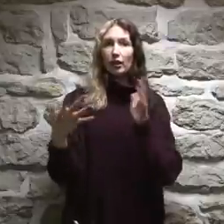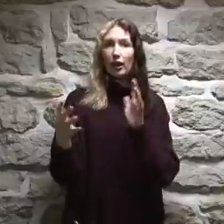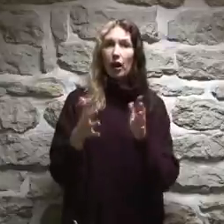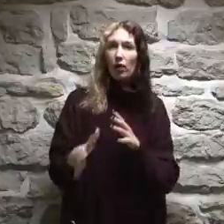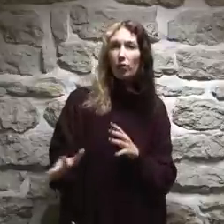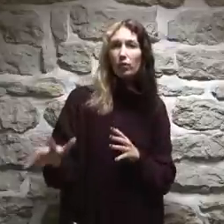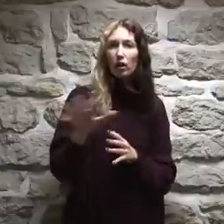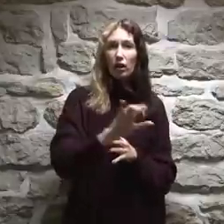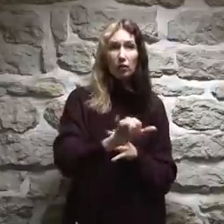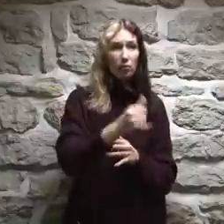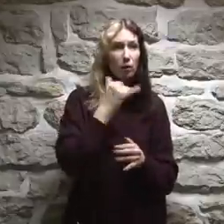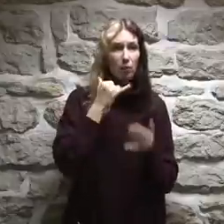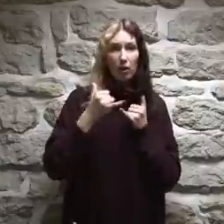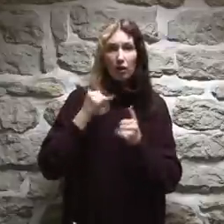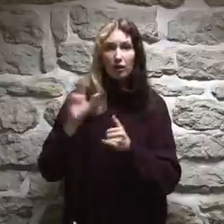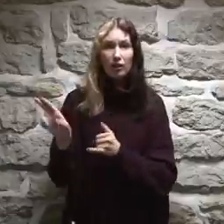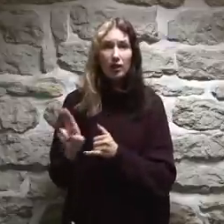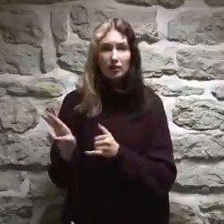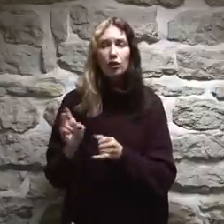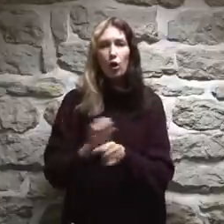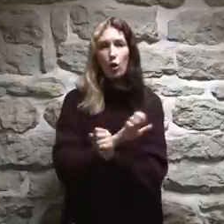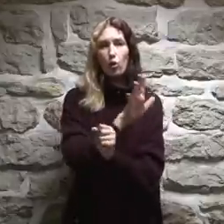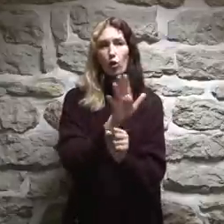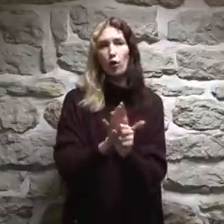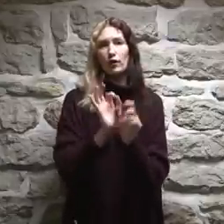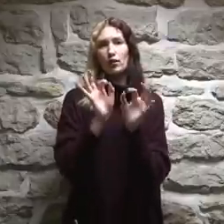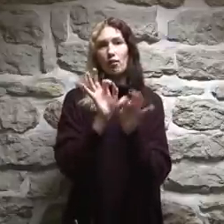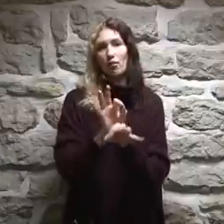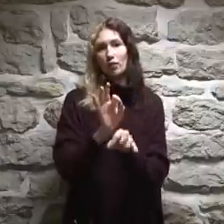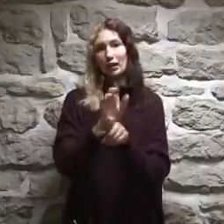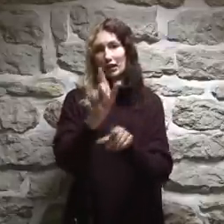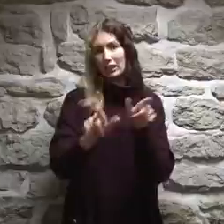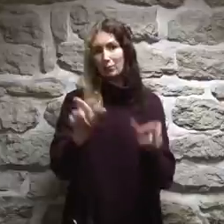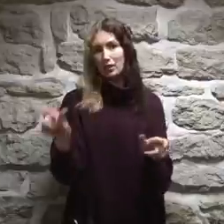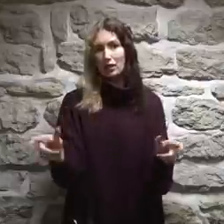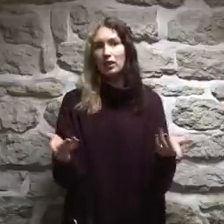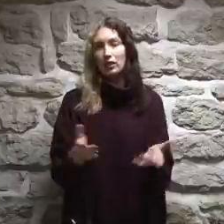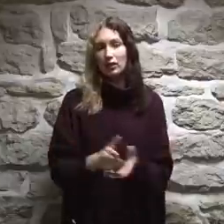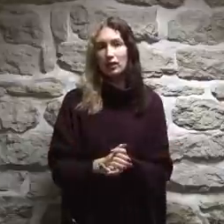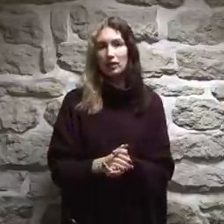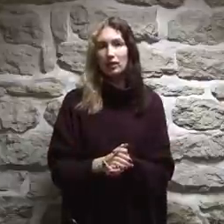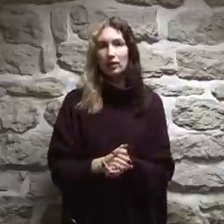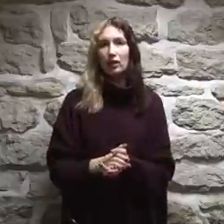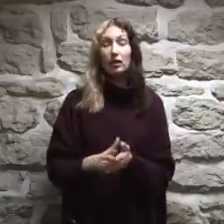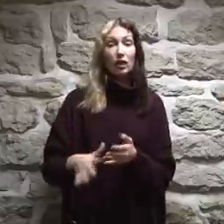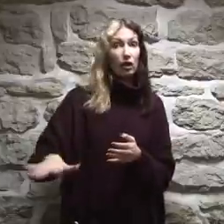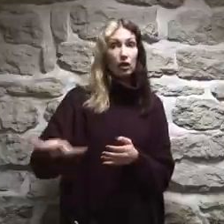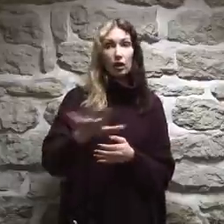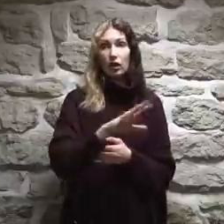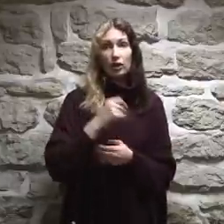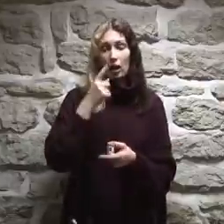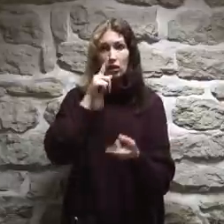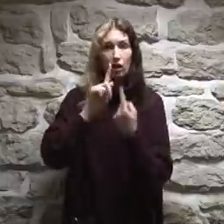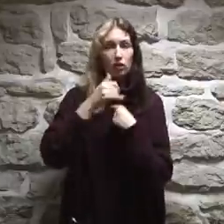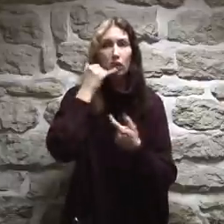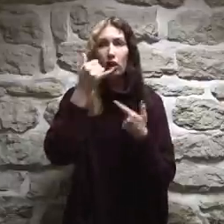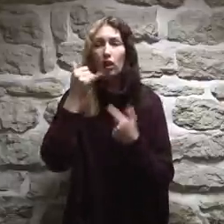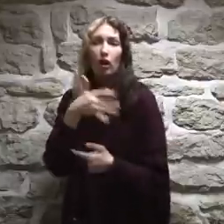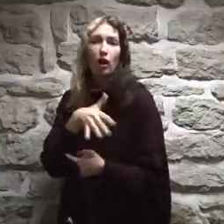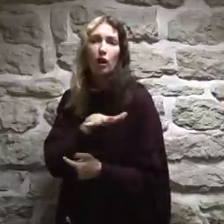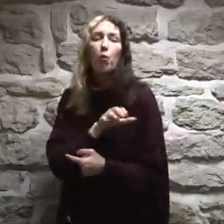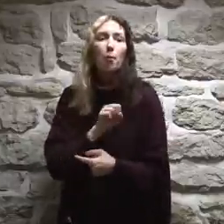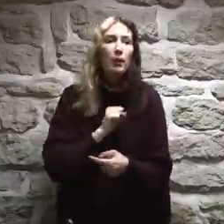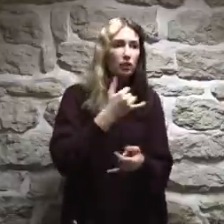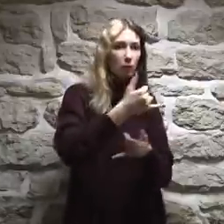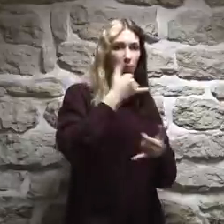COVIDiga pöörduvad inimesed. Nii et kõigile ei jõuta ka tagasi helistada, sest neid kõnesid on lihtsalt nii